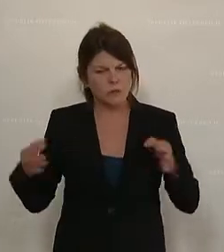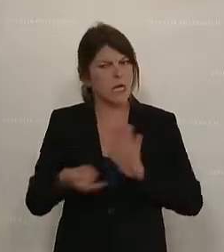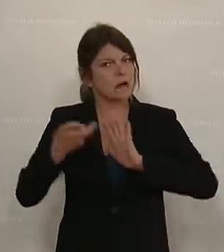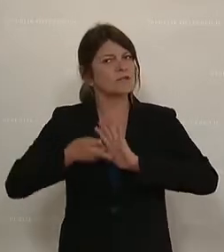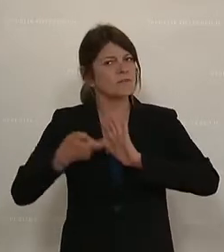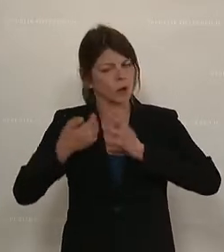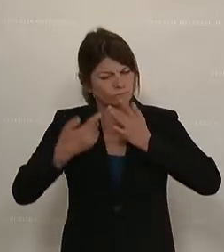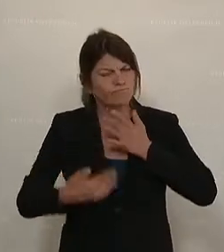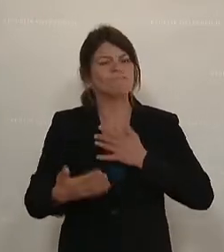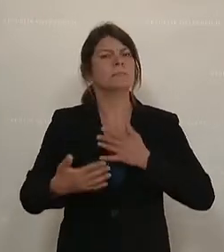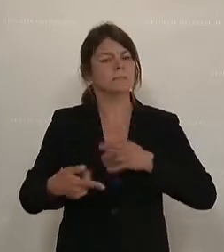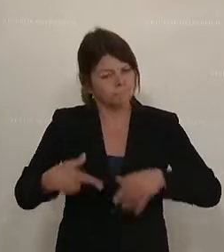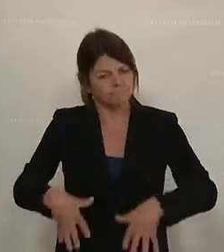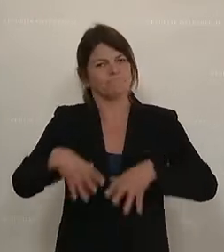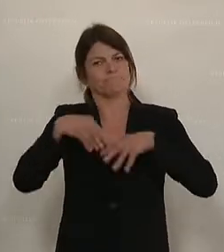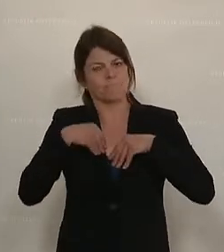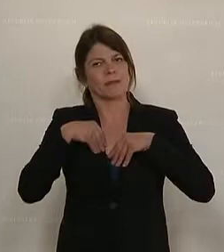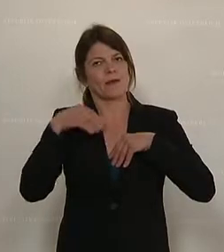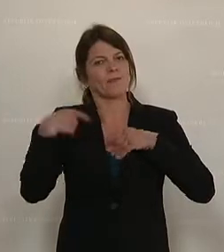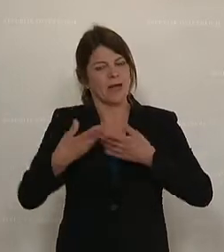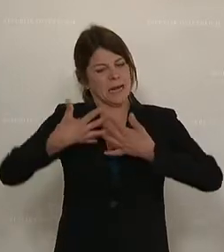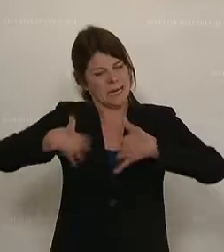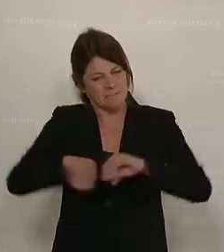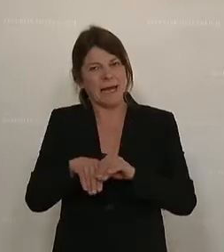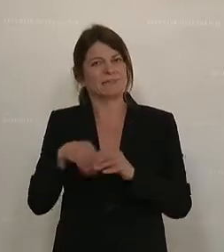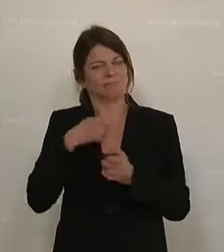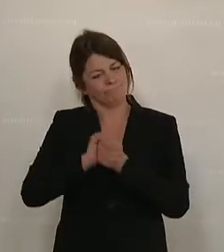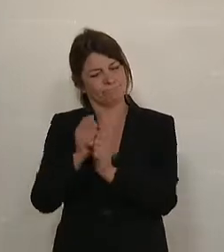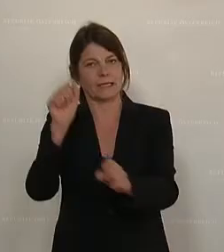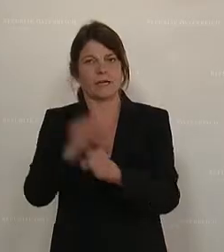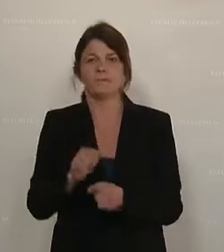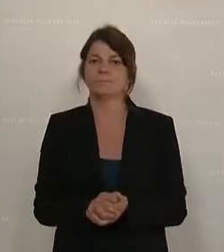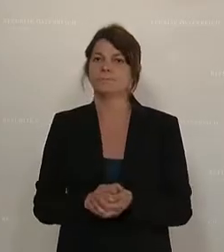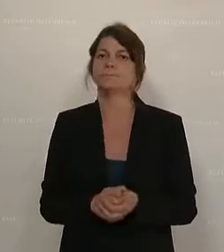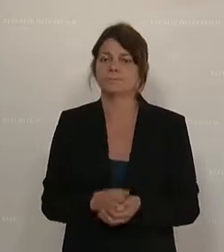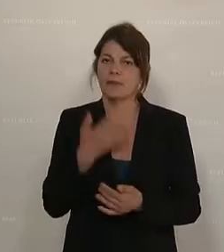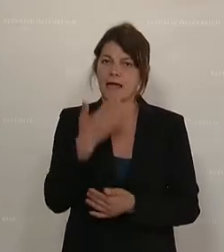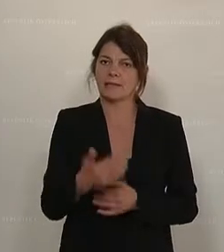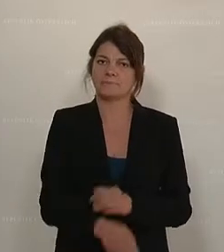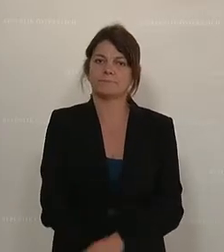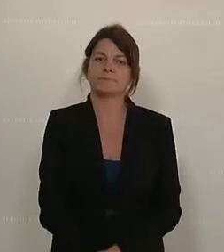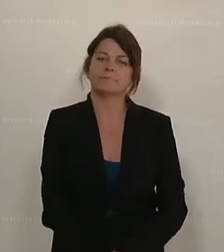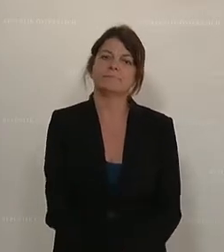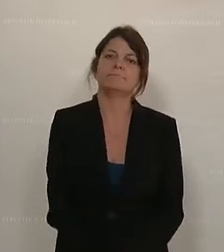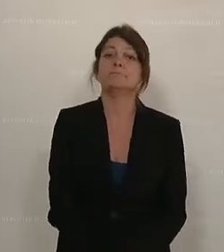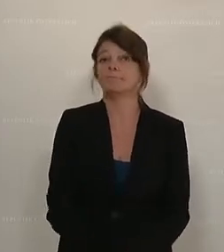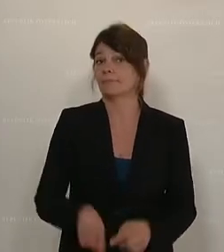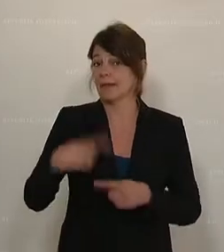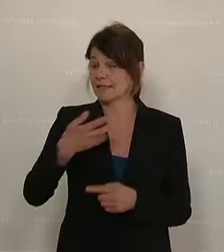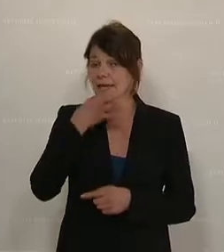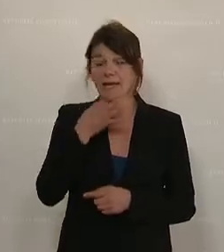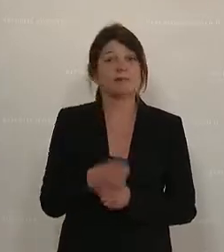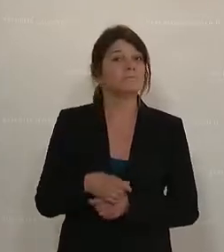Herausforderungen, dass wir uns dem wirklich gemeinsam stellen. Danke. Neue Indikatoren zur Erfolgsmessung